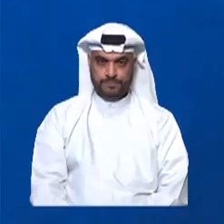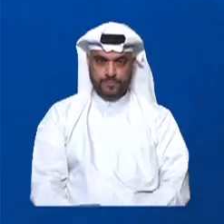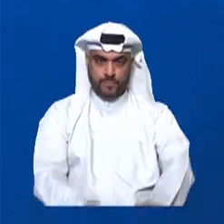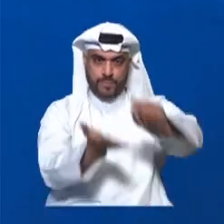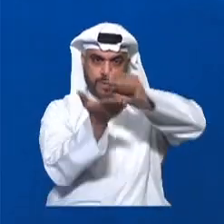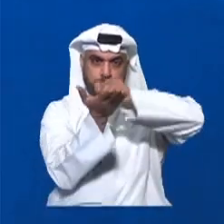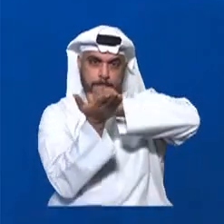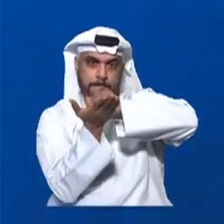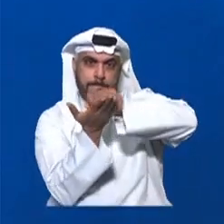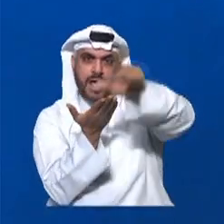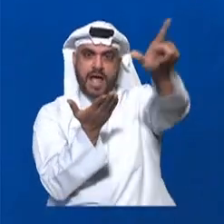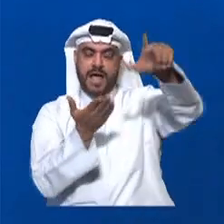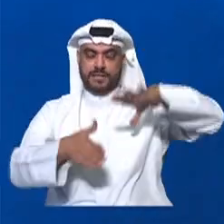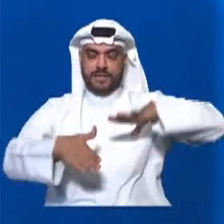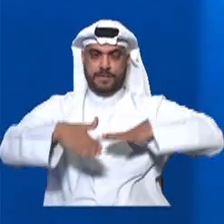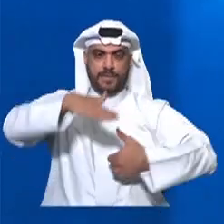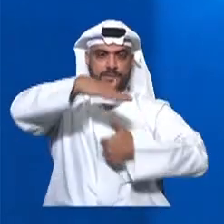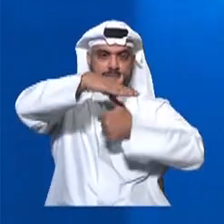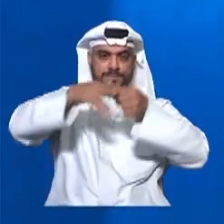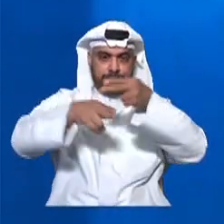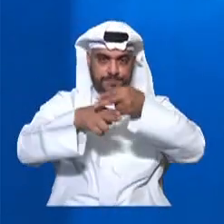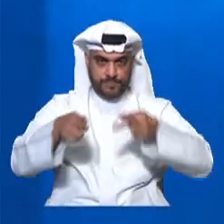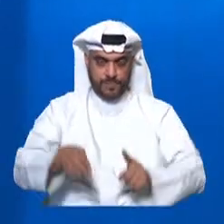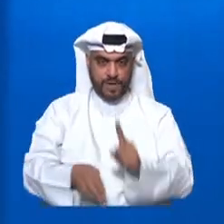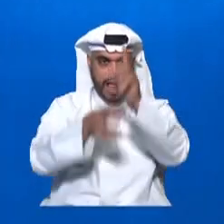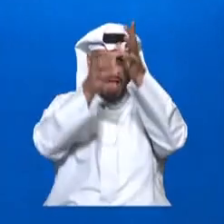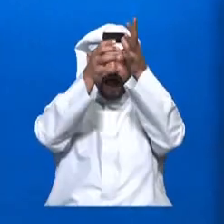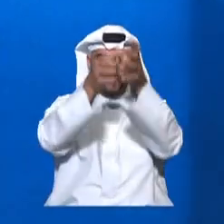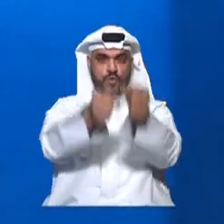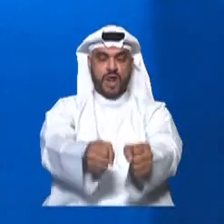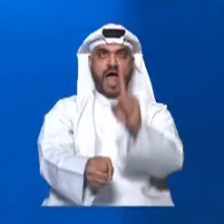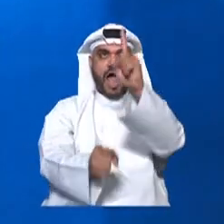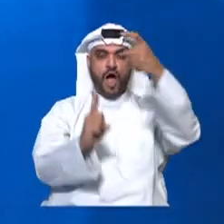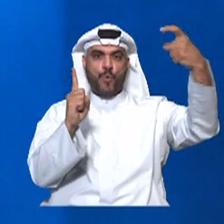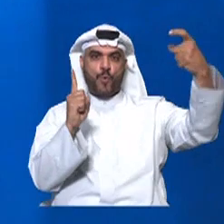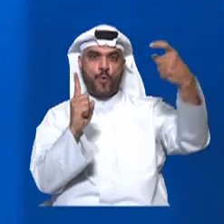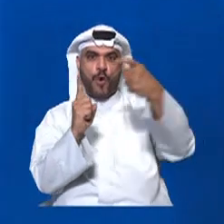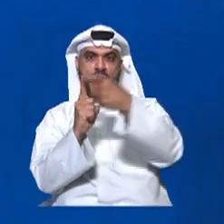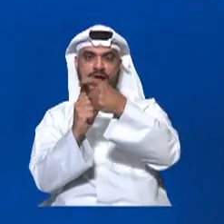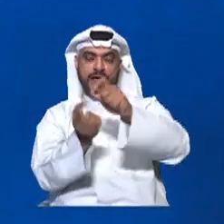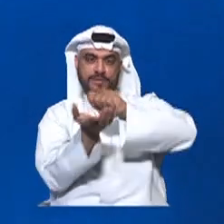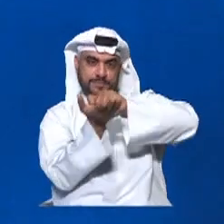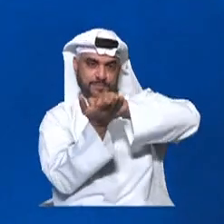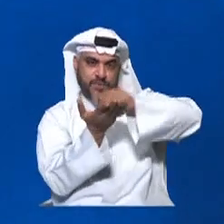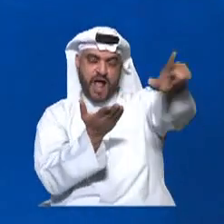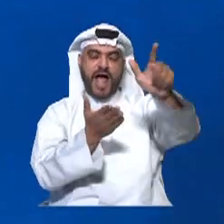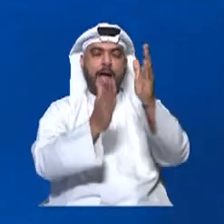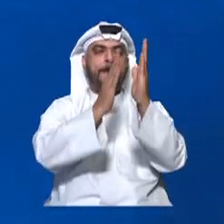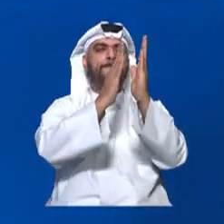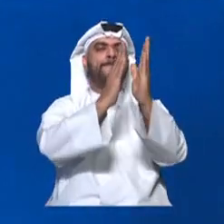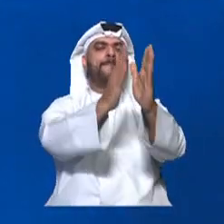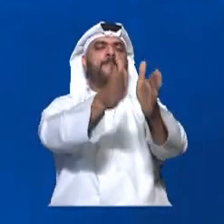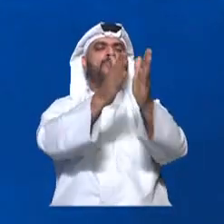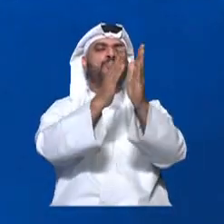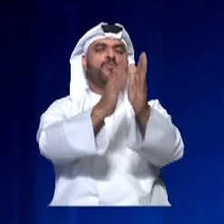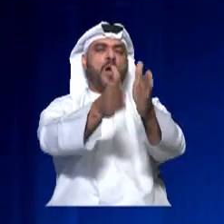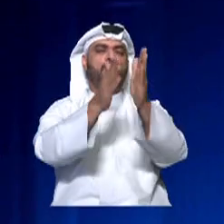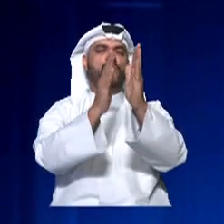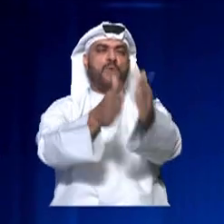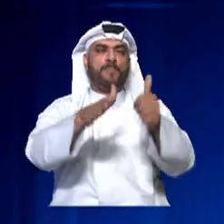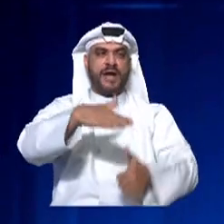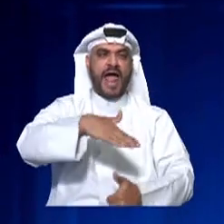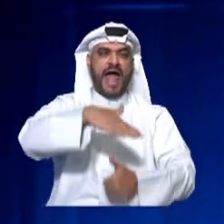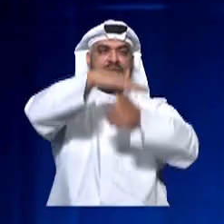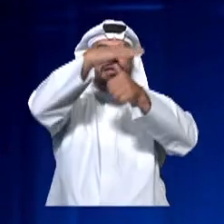بعث حضرة صاحب السمو أمير البلاد الشيخ نواف الأحمد الجابر الصباح حفظه الله ورعاه برقية تهنئة إلى فخامة الرئيس باتريس